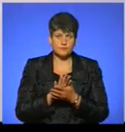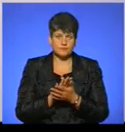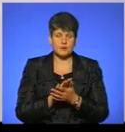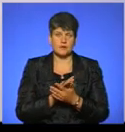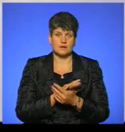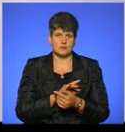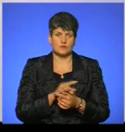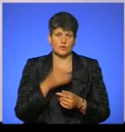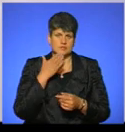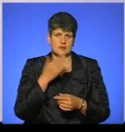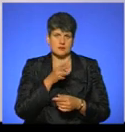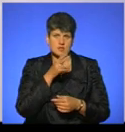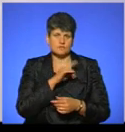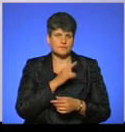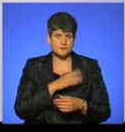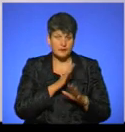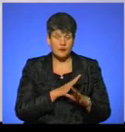останнім часом, але також йде мова про